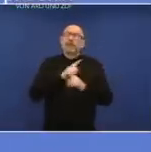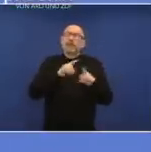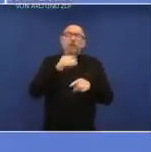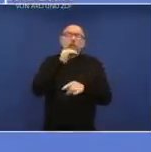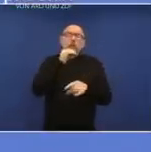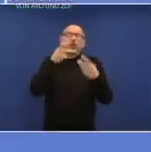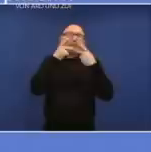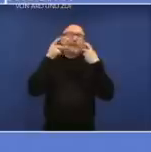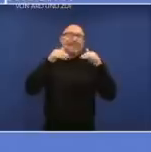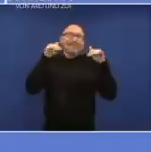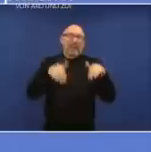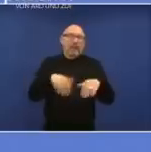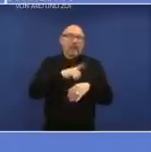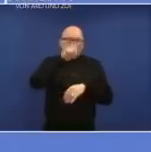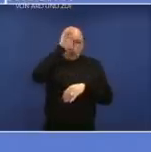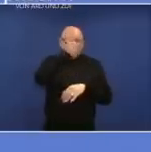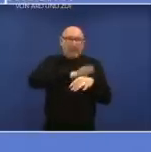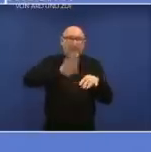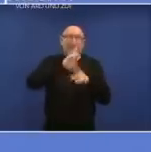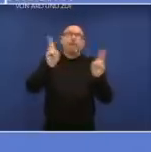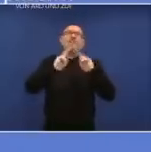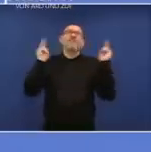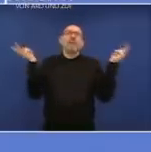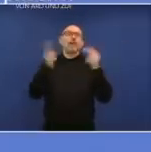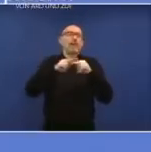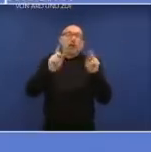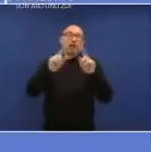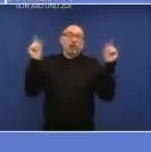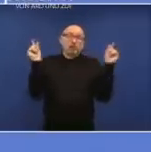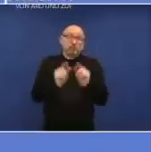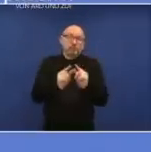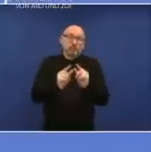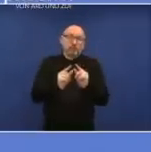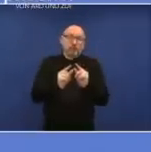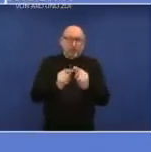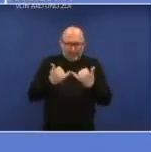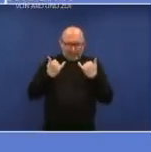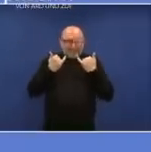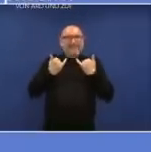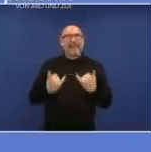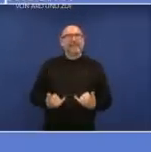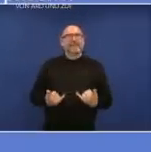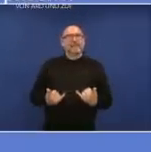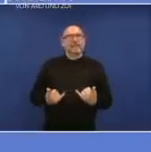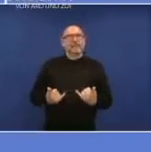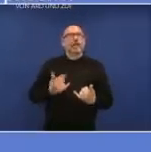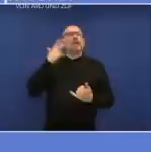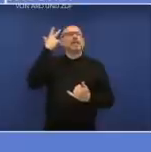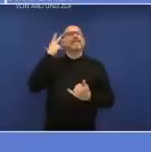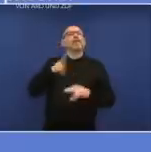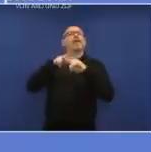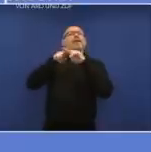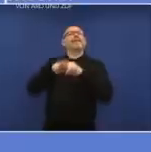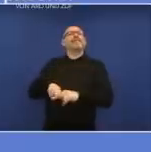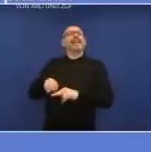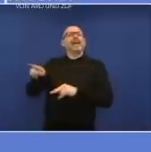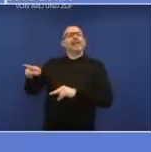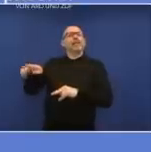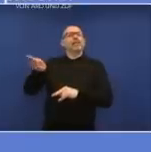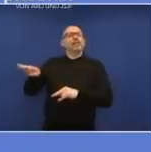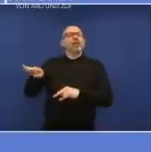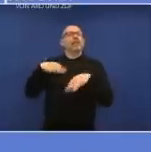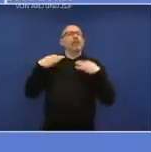waren, nicht in Deutschland und auch kaum auf dem Weltmarkt zu bekommen, dass wir jetzt eine nationale Reservegesundheitsschutz